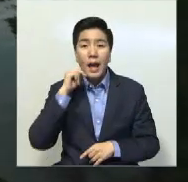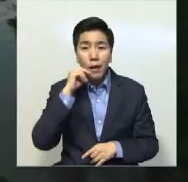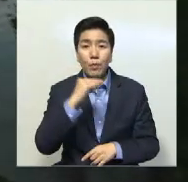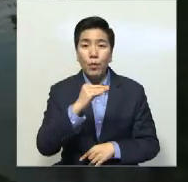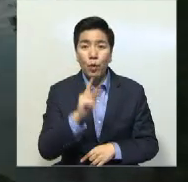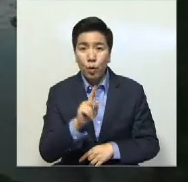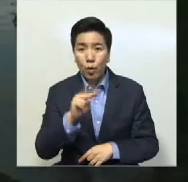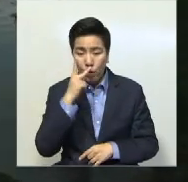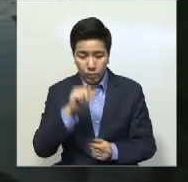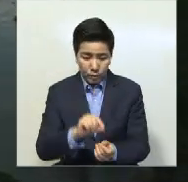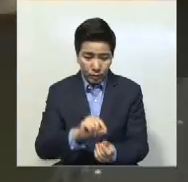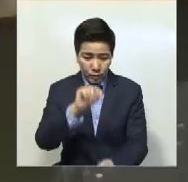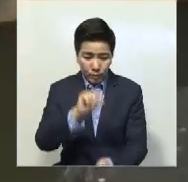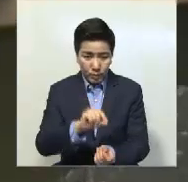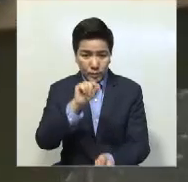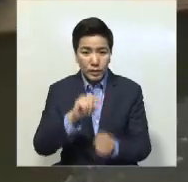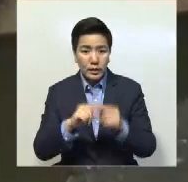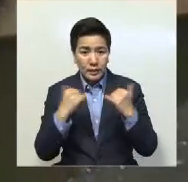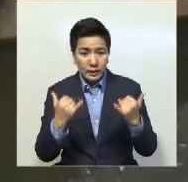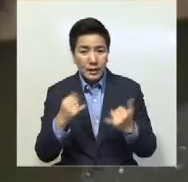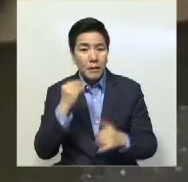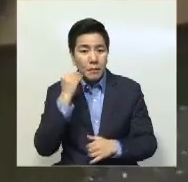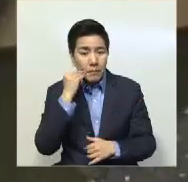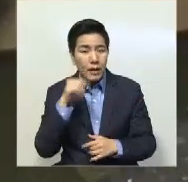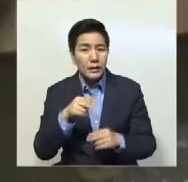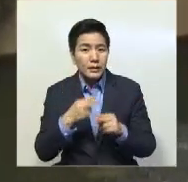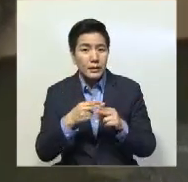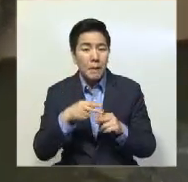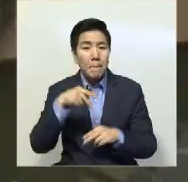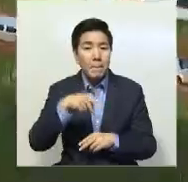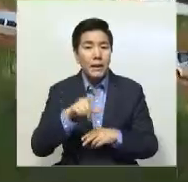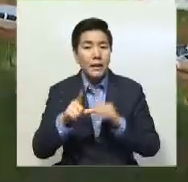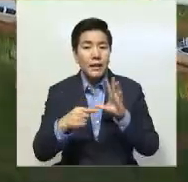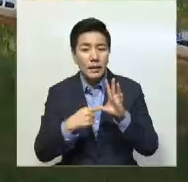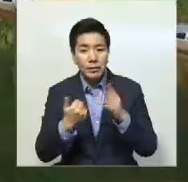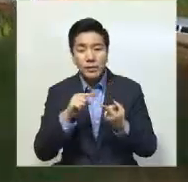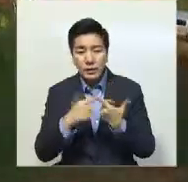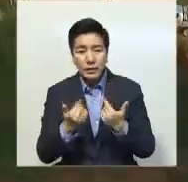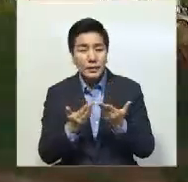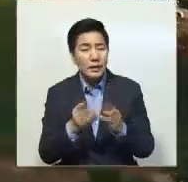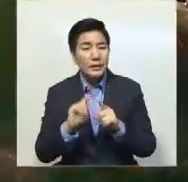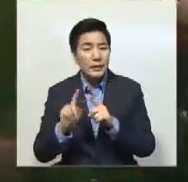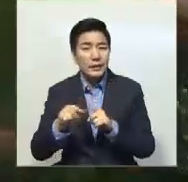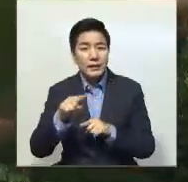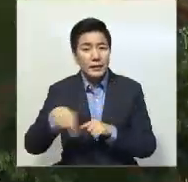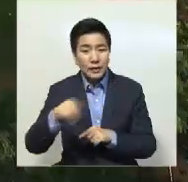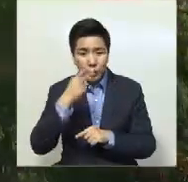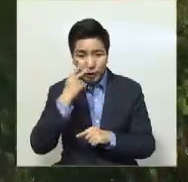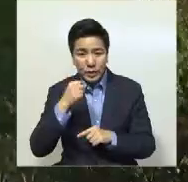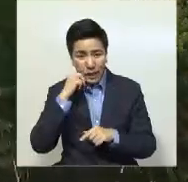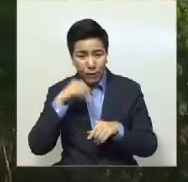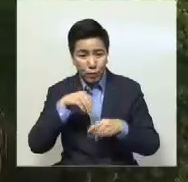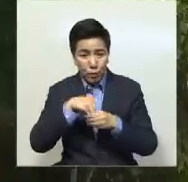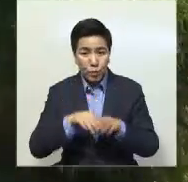ที่วัดที่บ้านลำพันพันลำนะคะที่ตำบลวิสิตหมู่11เนี่ยระดับน้ำเนี่ยอ